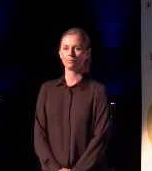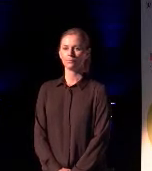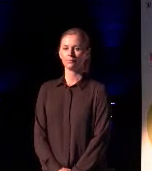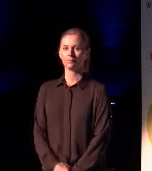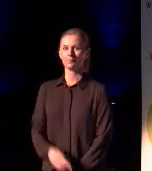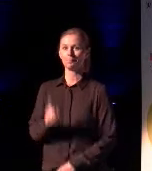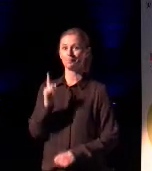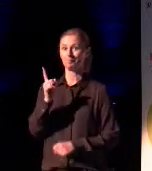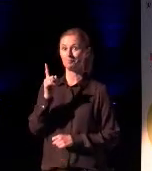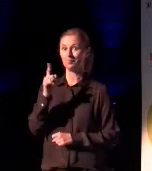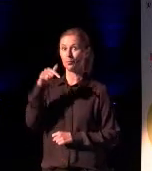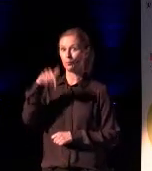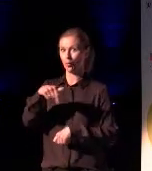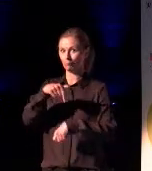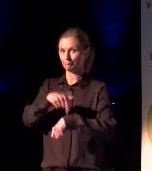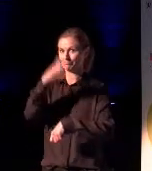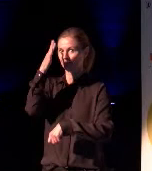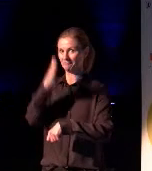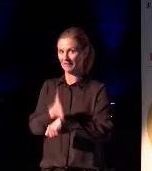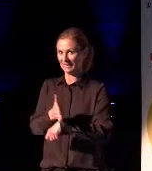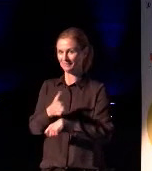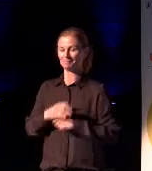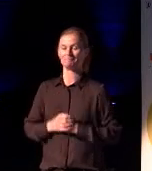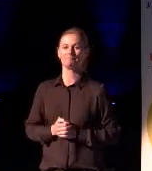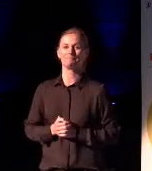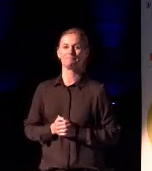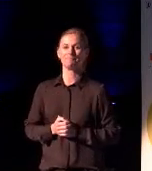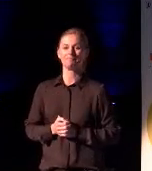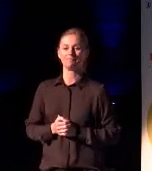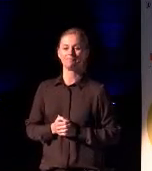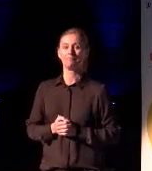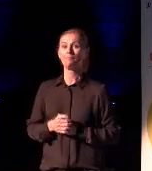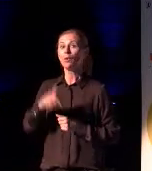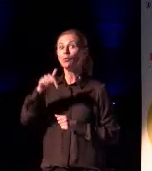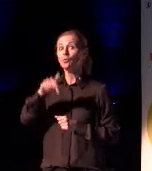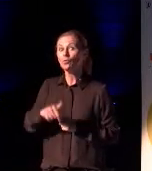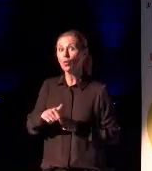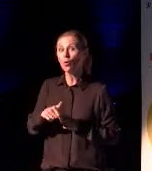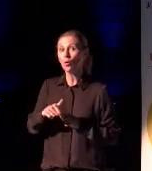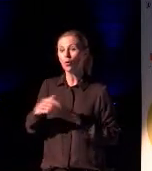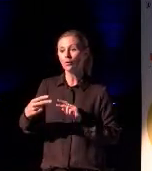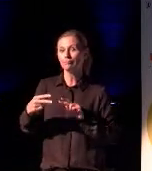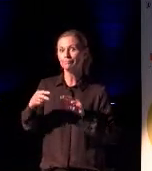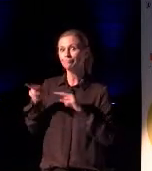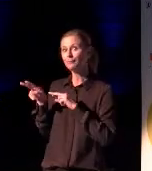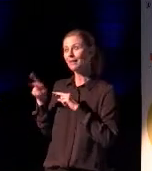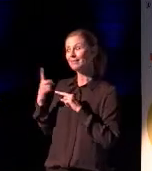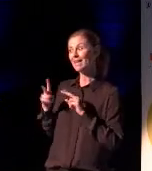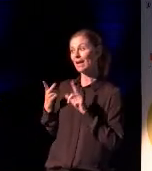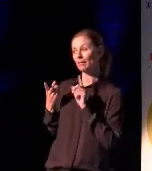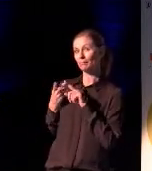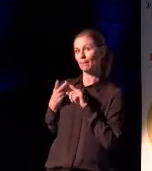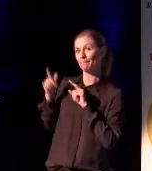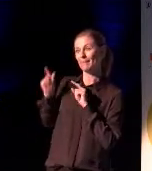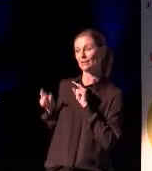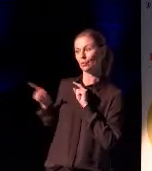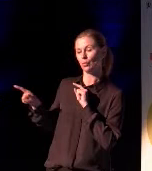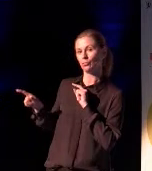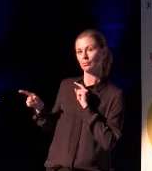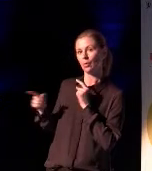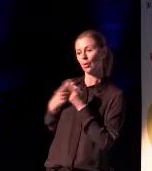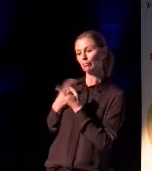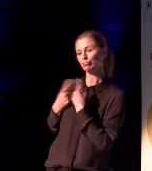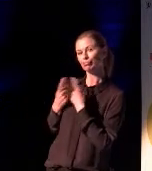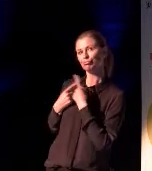Ding, ding. Det var tiden over. Ok, nå kan du ta og snu deg til personen ved siden av deg og dele